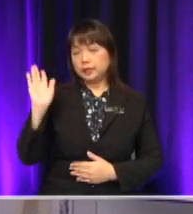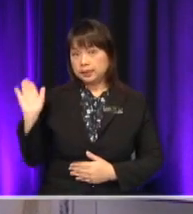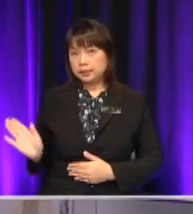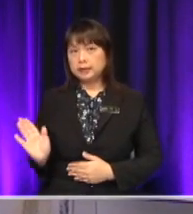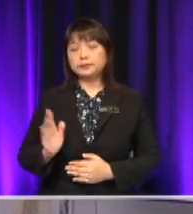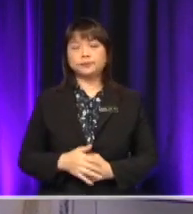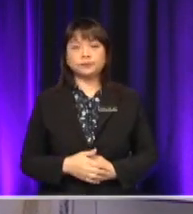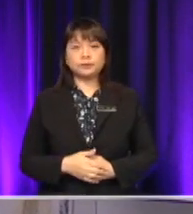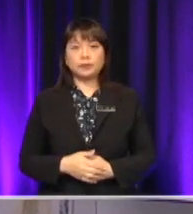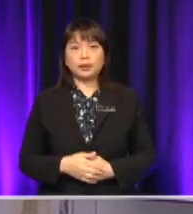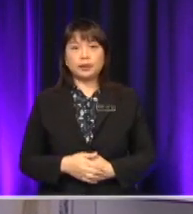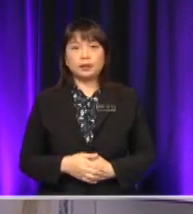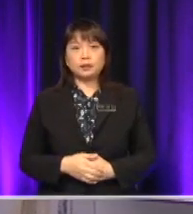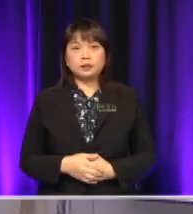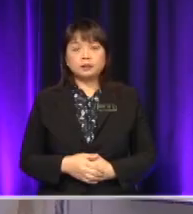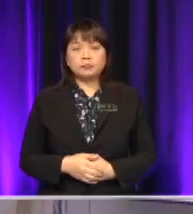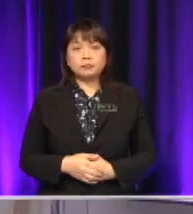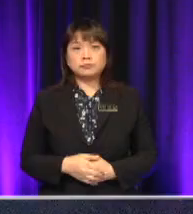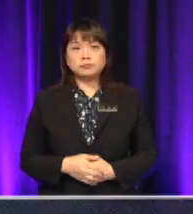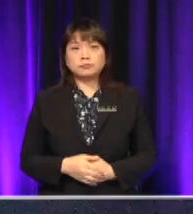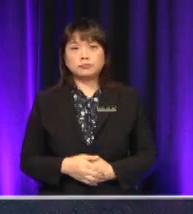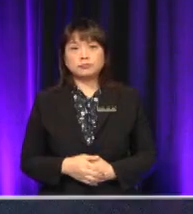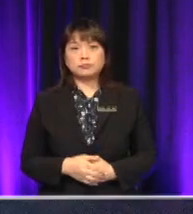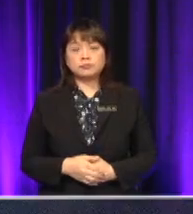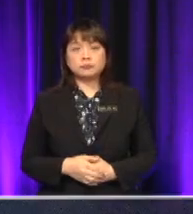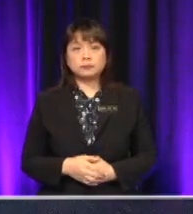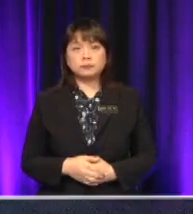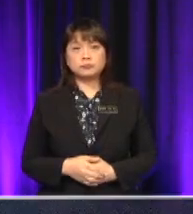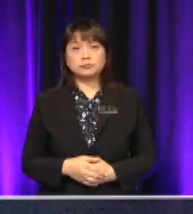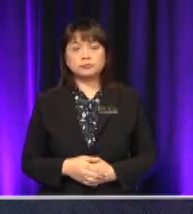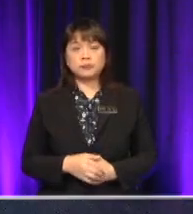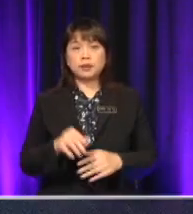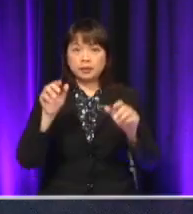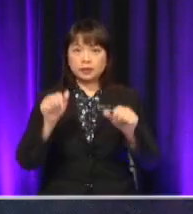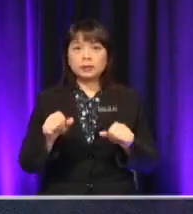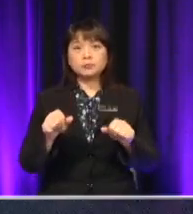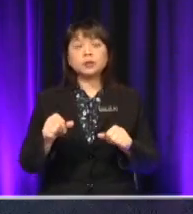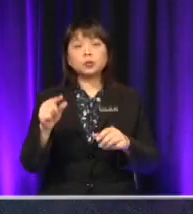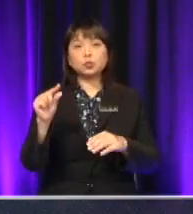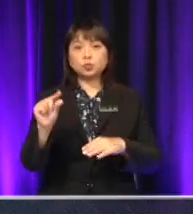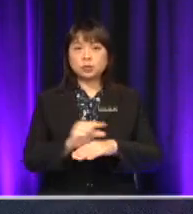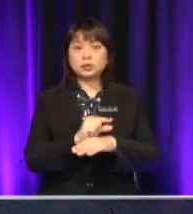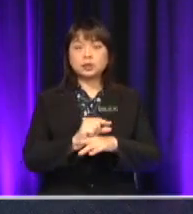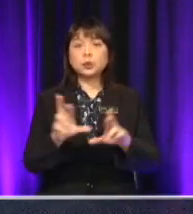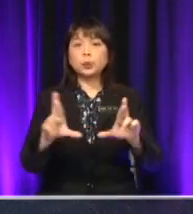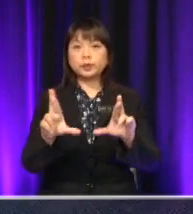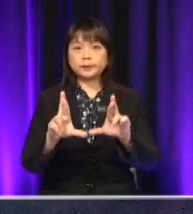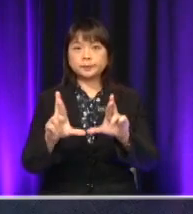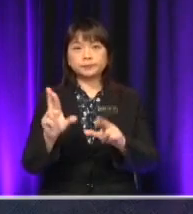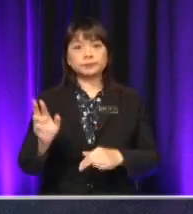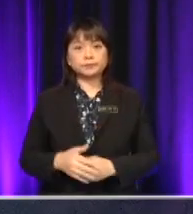Seterusnya? Satu lagi. Yang biasa kita guna. Pembaris. Pembaris. Okey, jom kita mula. Okey. Jadi, cuba